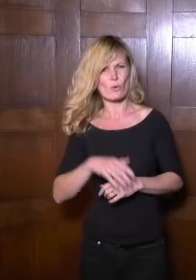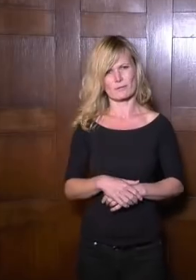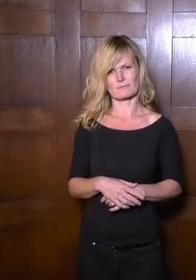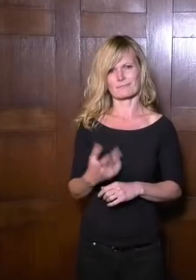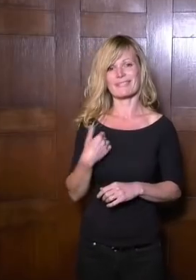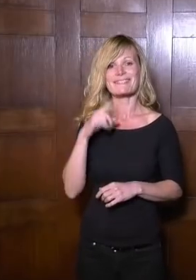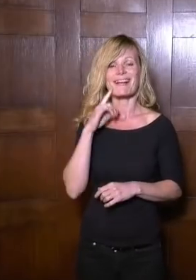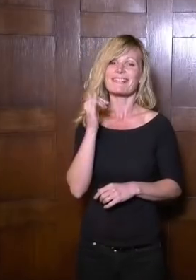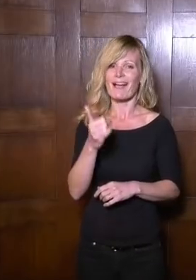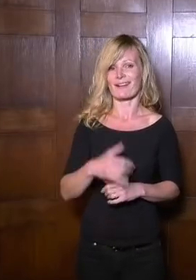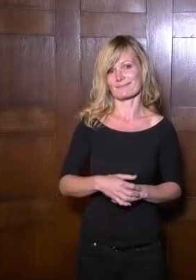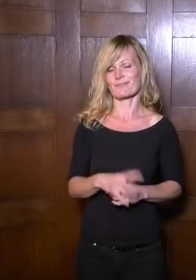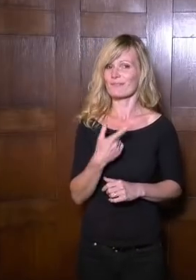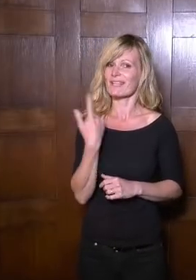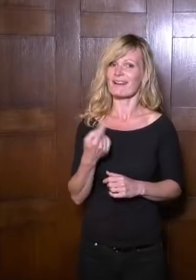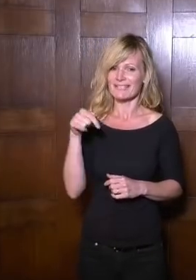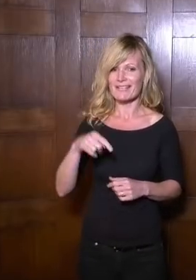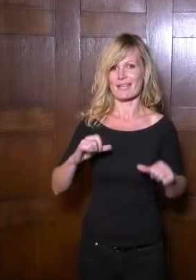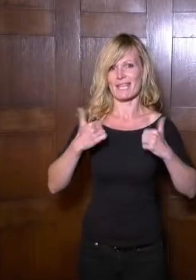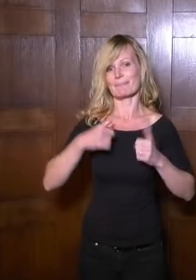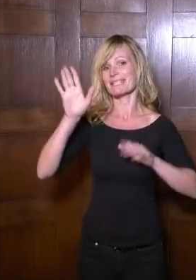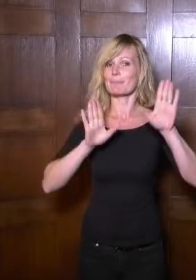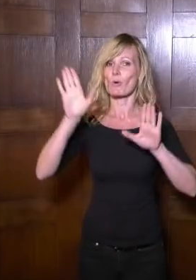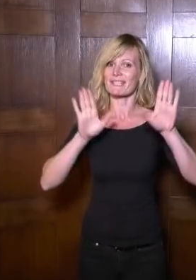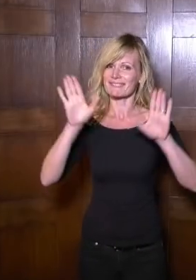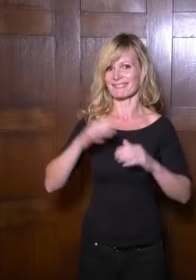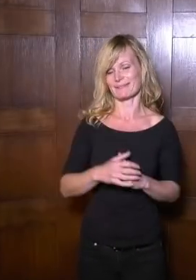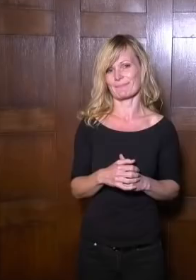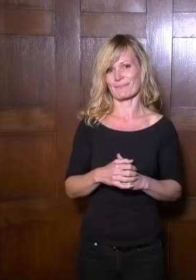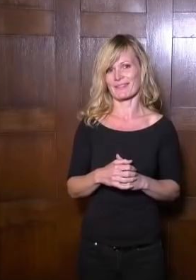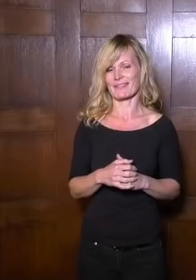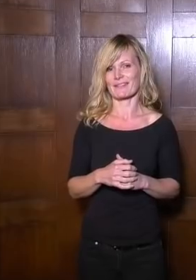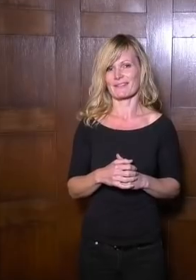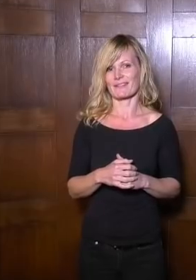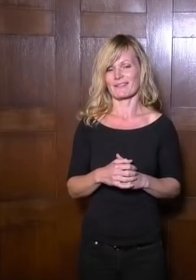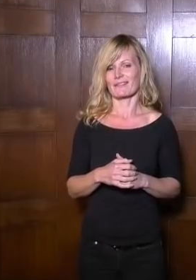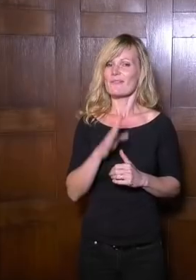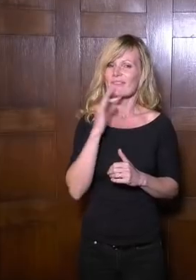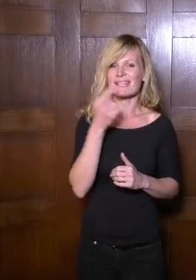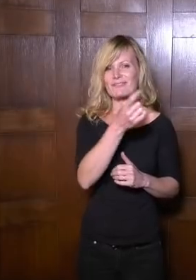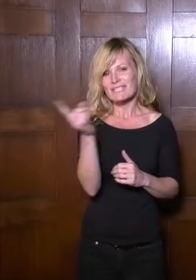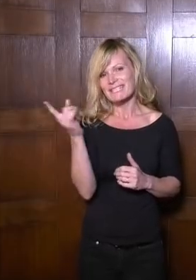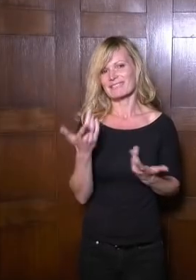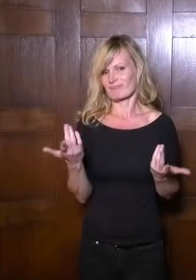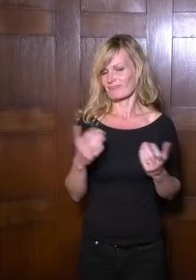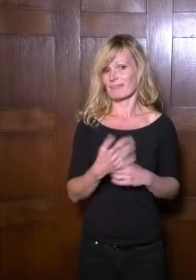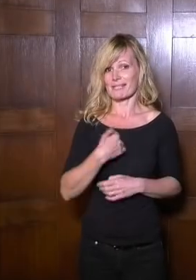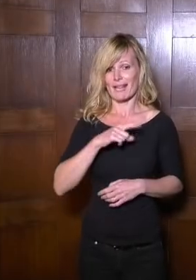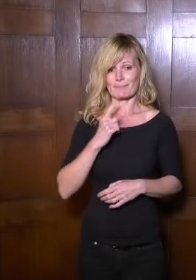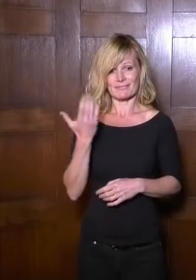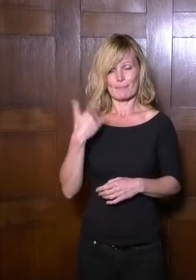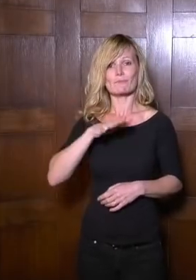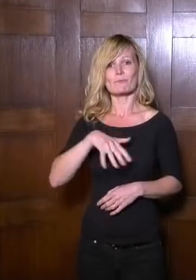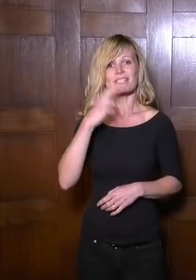ja, wir leben in einer Demokratie. Viele von Ihnen haben als Ältere, und ich durfte als 15-Jähriger dabei